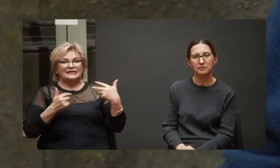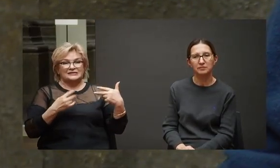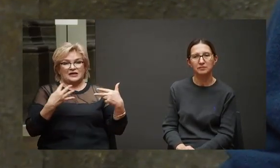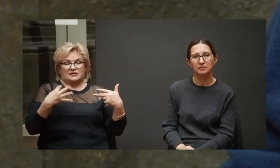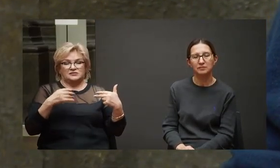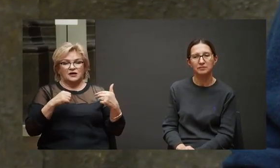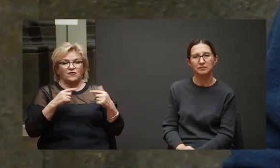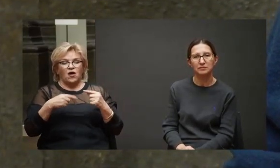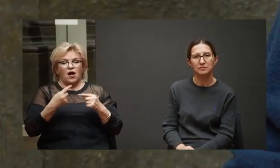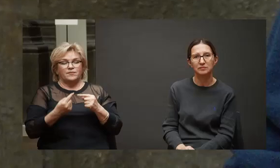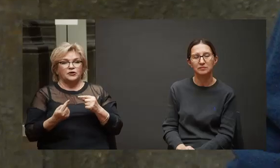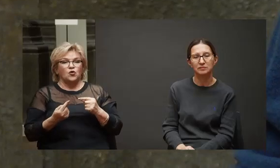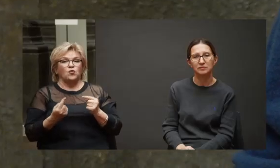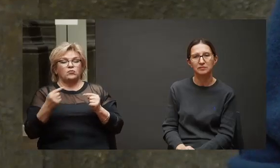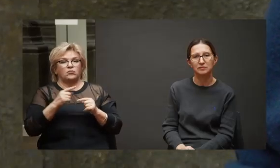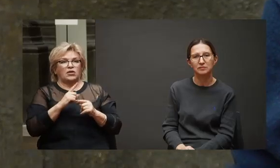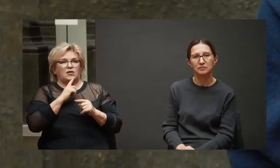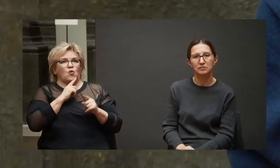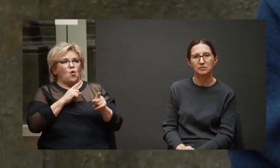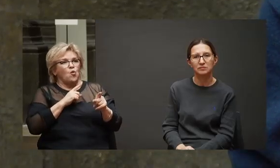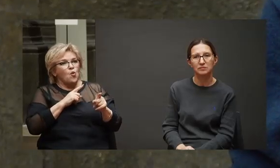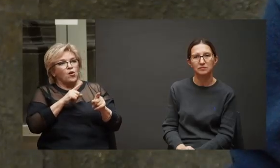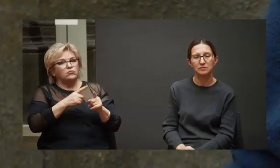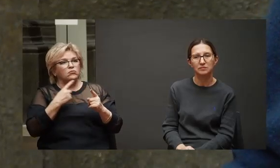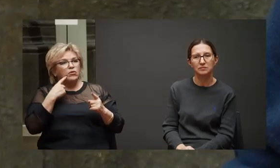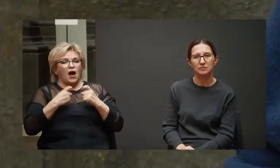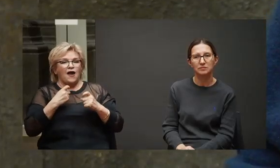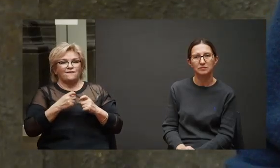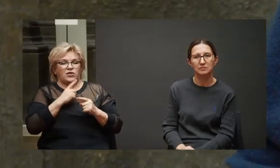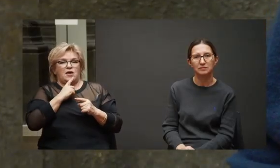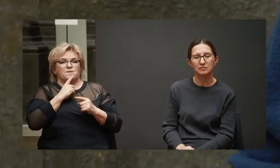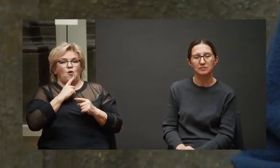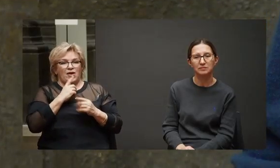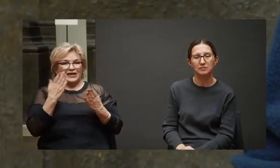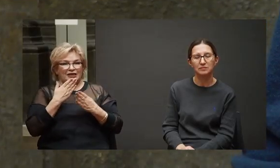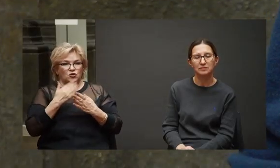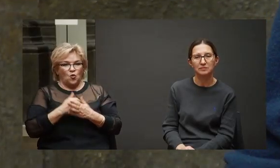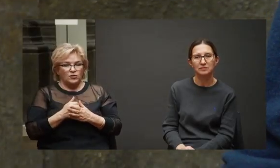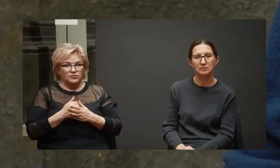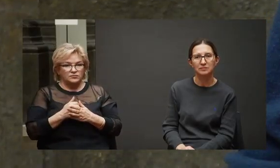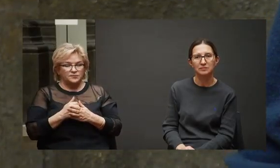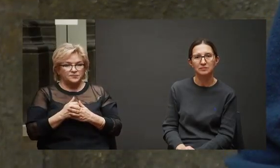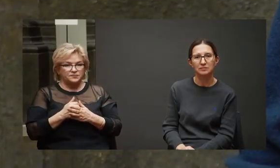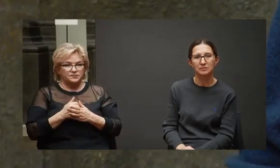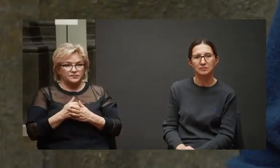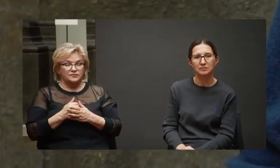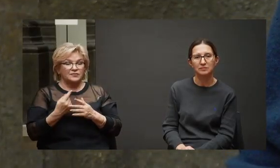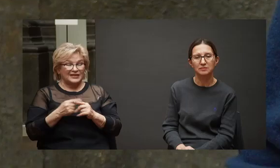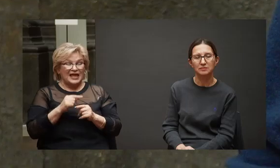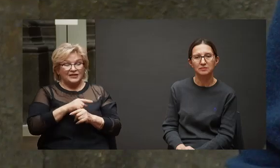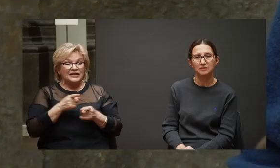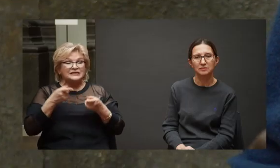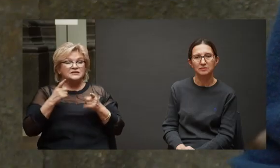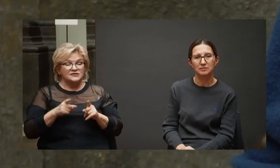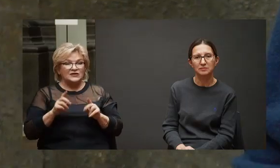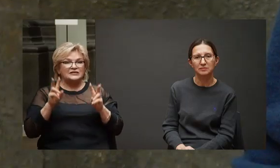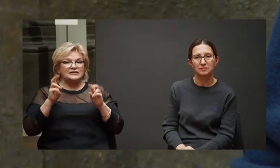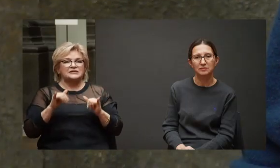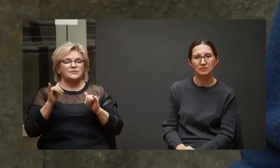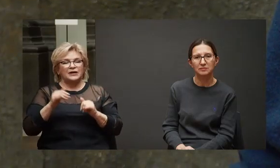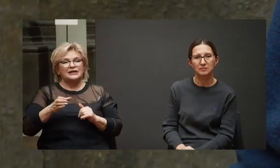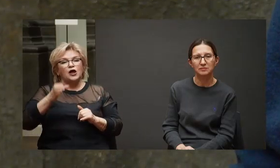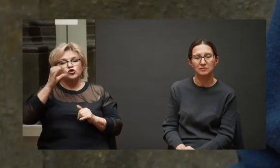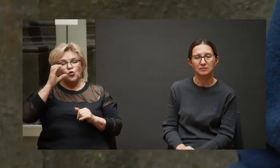40-х, потом приходит к немому кино и говорит, о, немое кино, это кайф. Да, то есть это действительно тема для